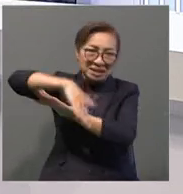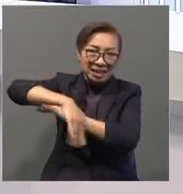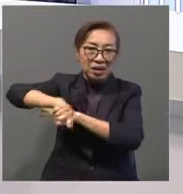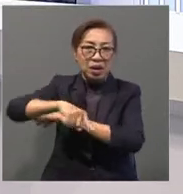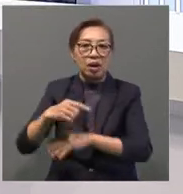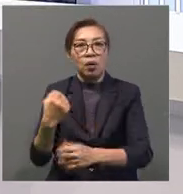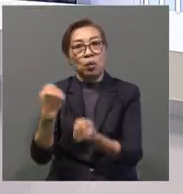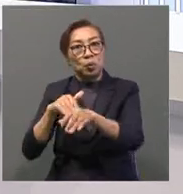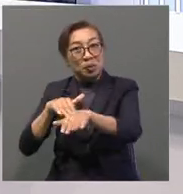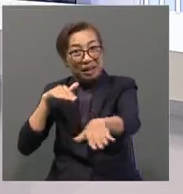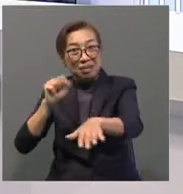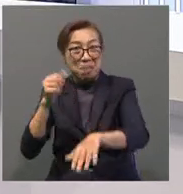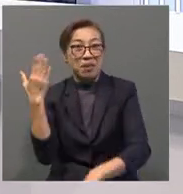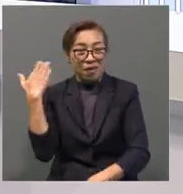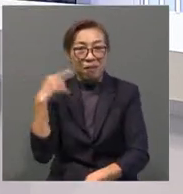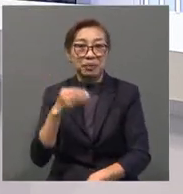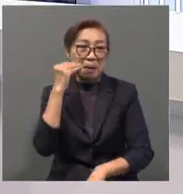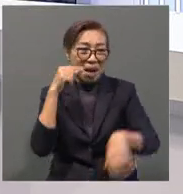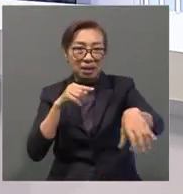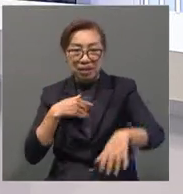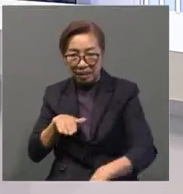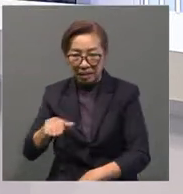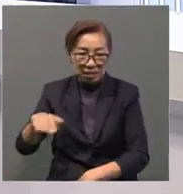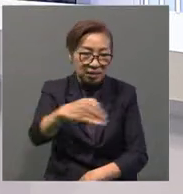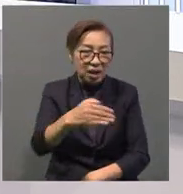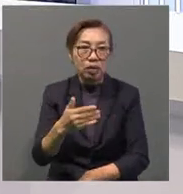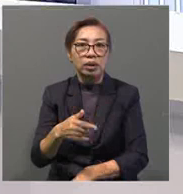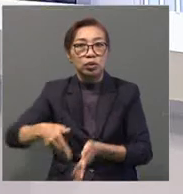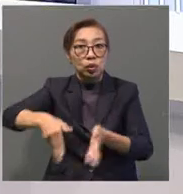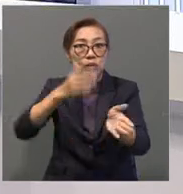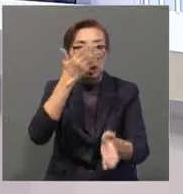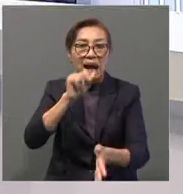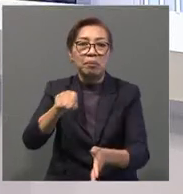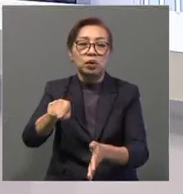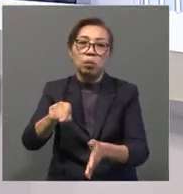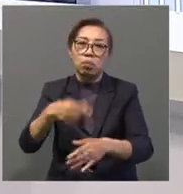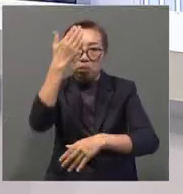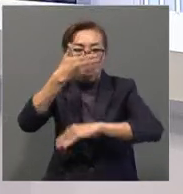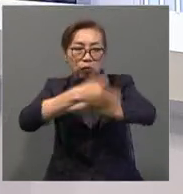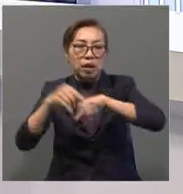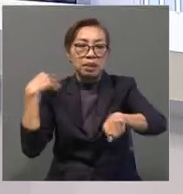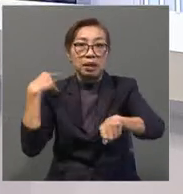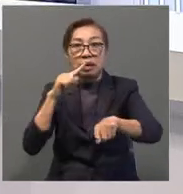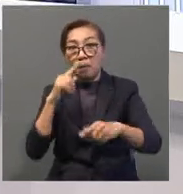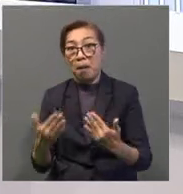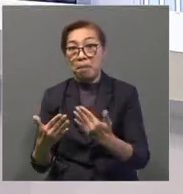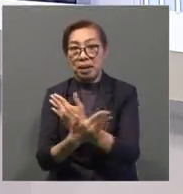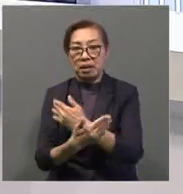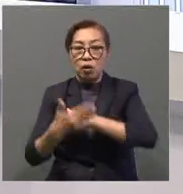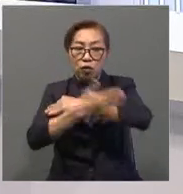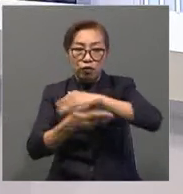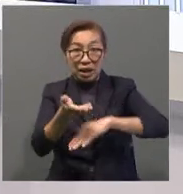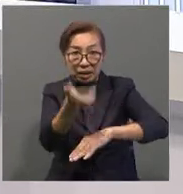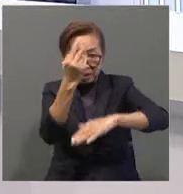กว่าจะเลี้ยวเข้าบ้านได้นานมากทีเดียวนะจะเข้าเส้นงามวงศ์วานเพราะฉะนั้นแล้วน่าจะช่วยในหลายๆเส้นทางเพราะว่าอย่างที่บอกไปว่า